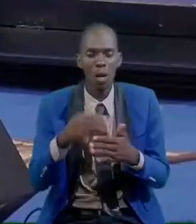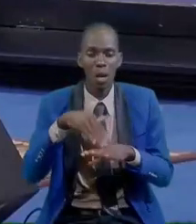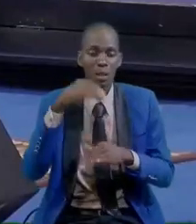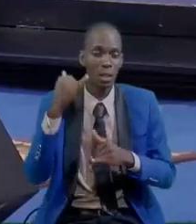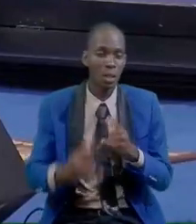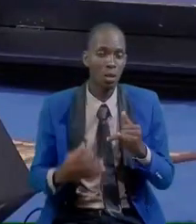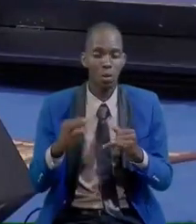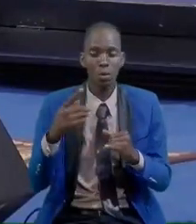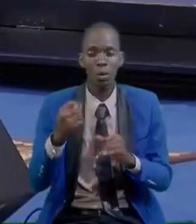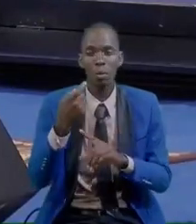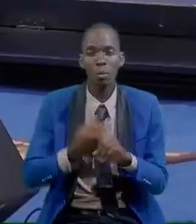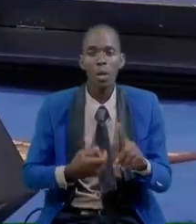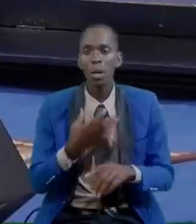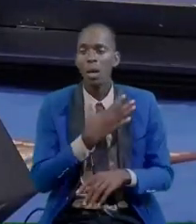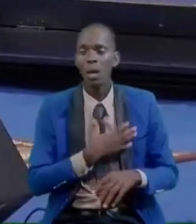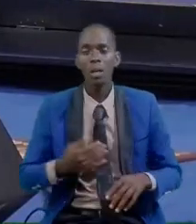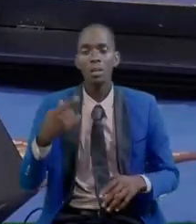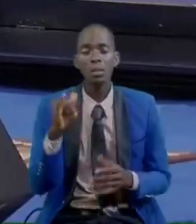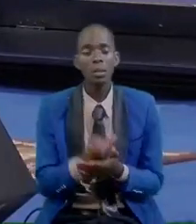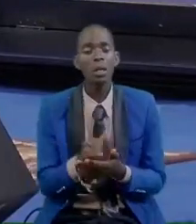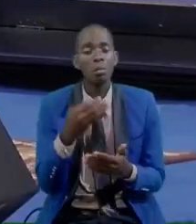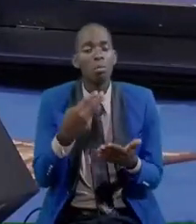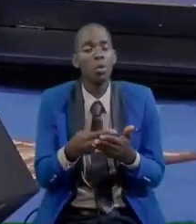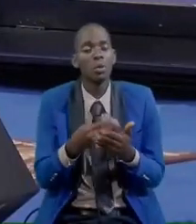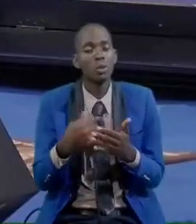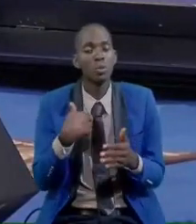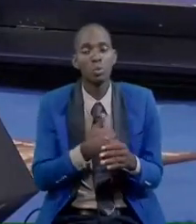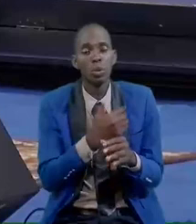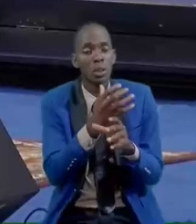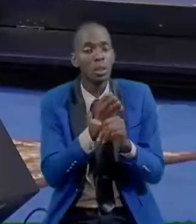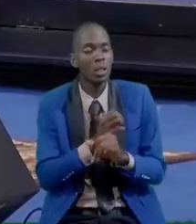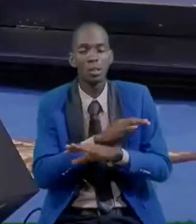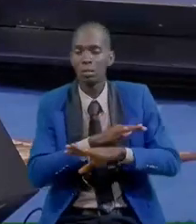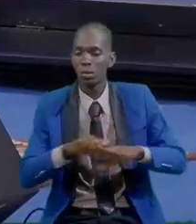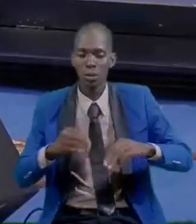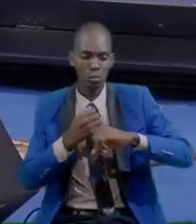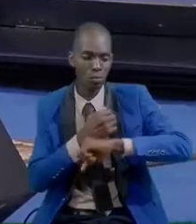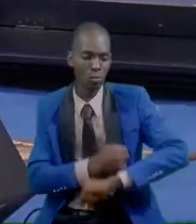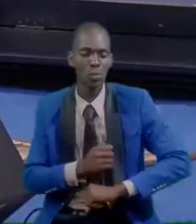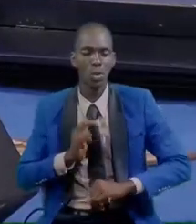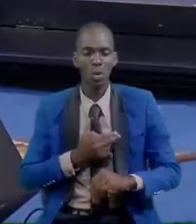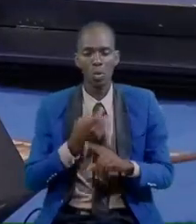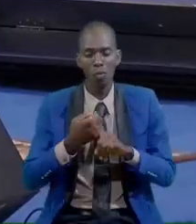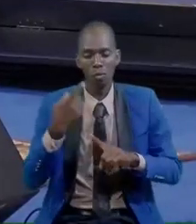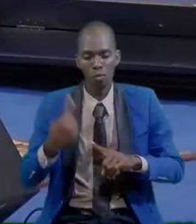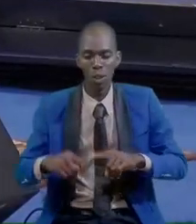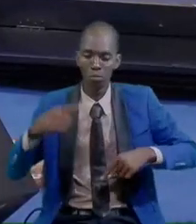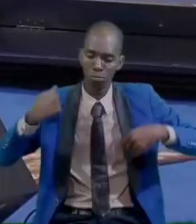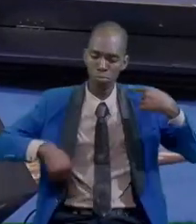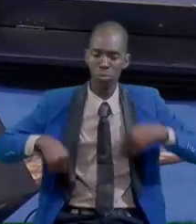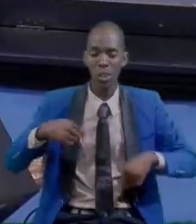mois, et le gros salaire ne nous préserve pas des coûts de la vie. Dans ce